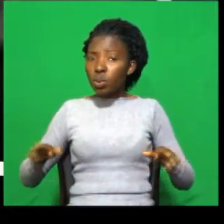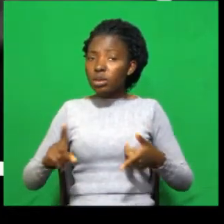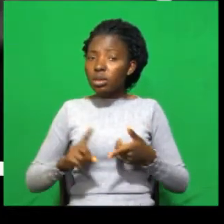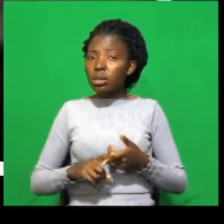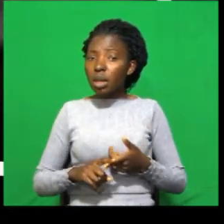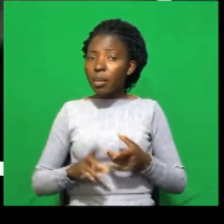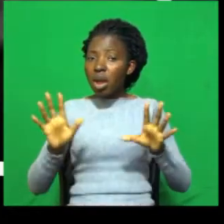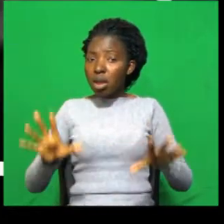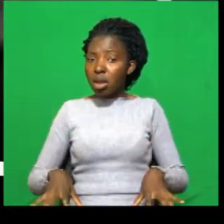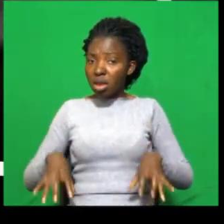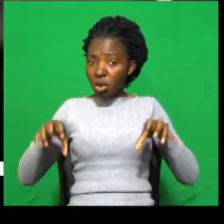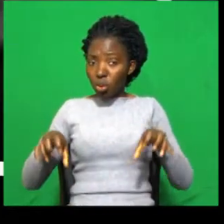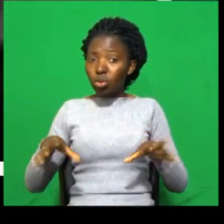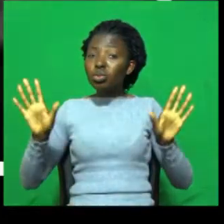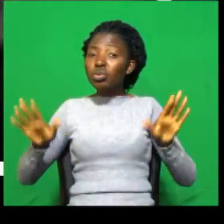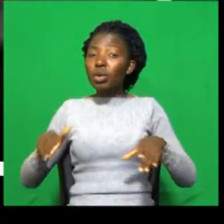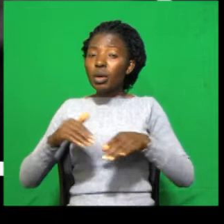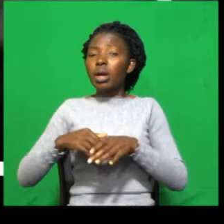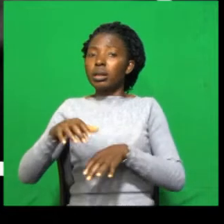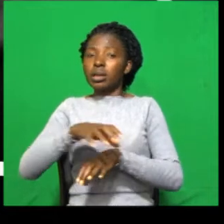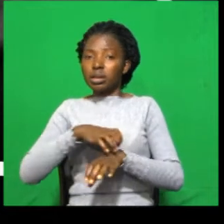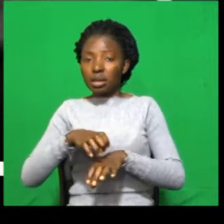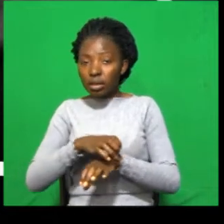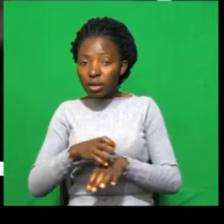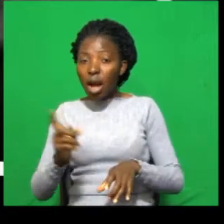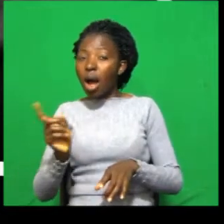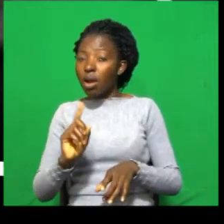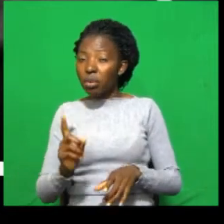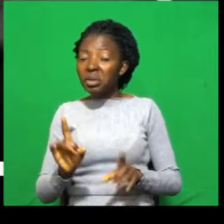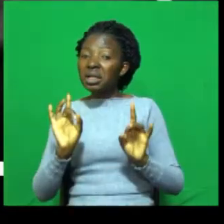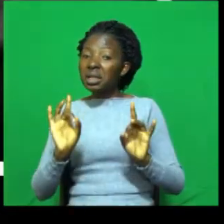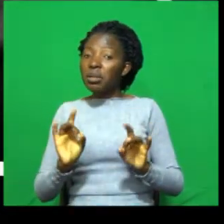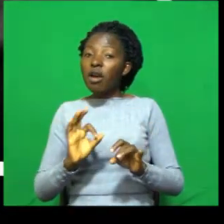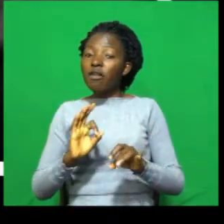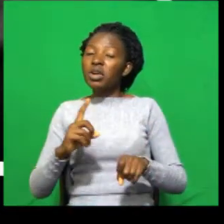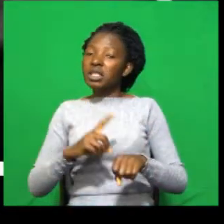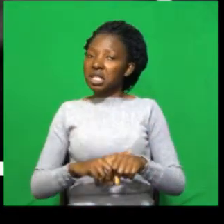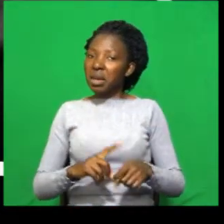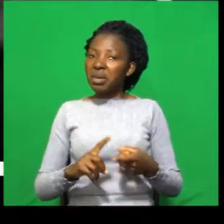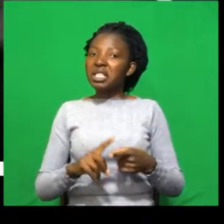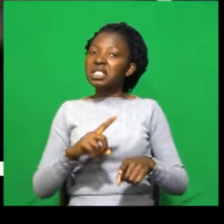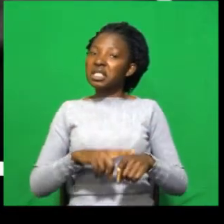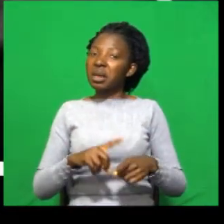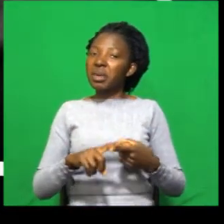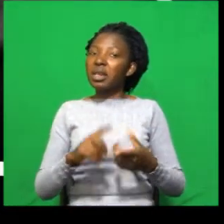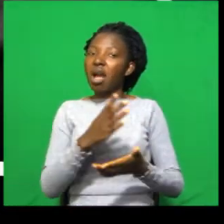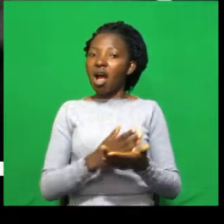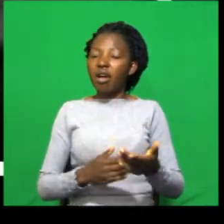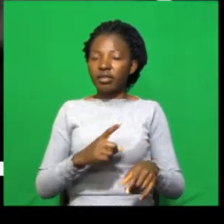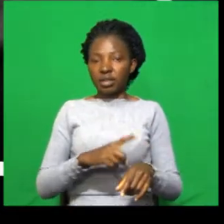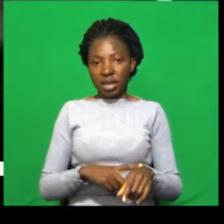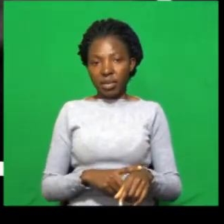guru kuti abhururukire kurenje kunzvimbo yake kwaanonochengeterwa nguva nedzimwe nguva nehafu